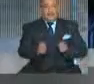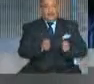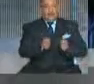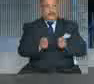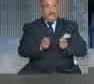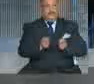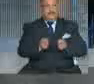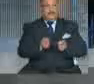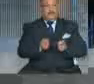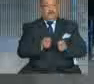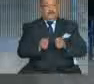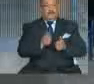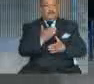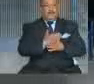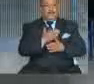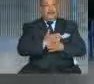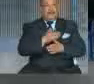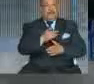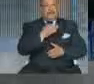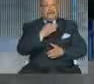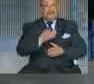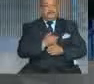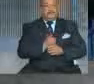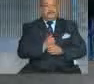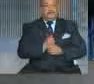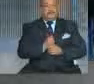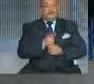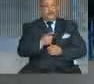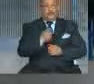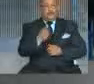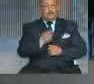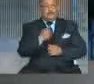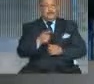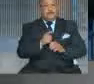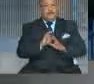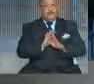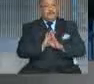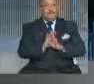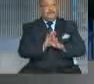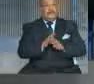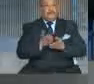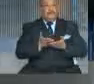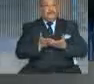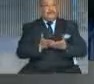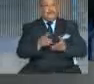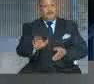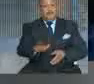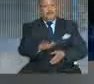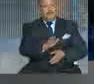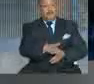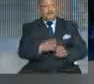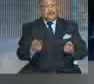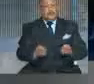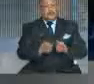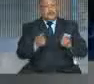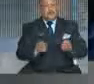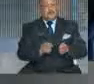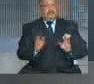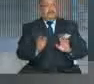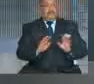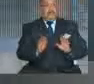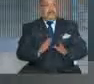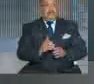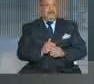التلميذ، يكون ملكات التلميذ، يكون إمكانياته في كل المجالات. وأعطيني مسرحا أعطيك شعبا